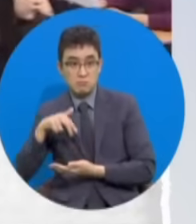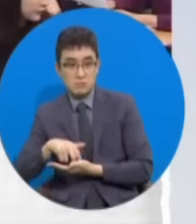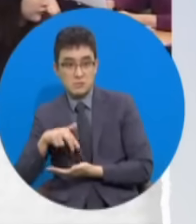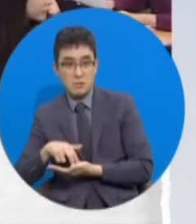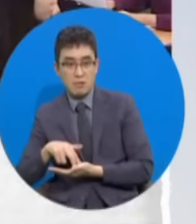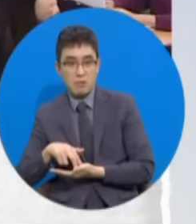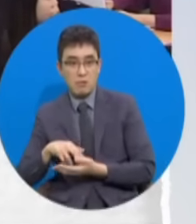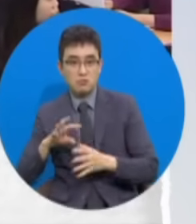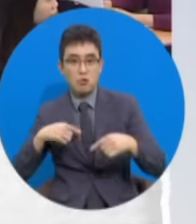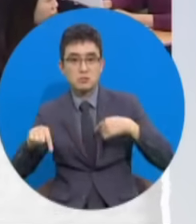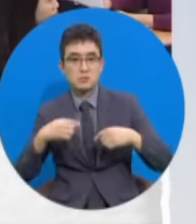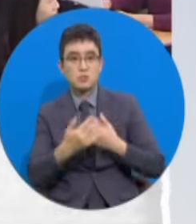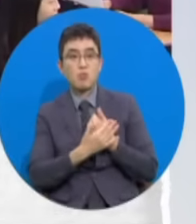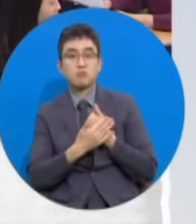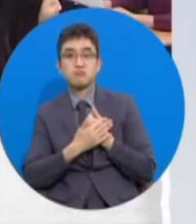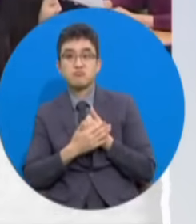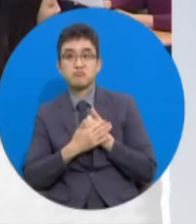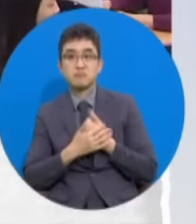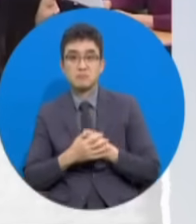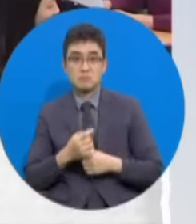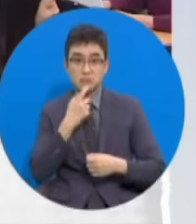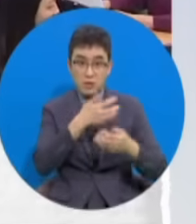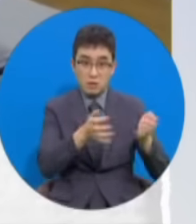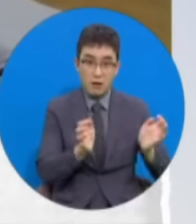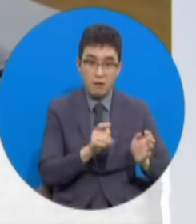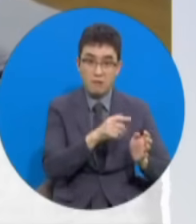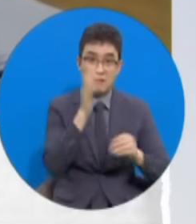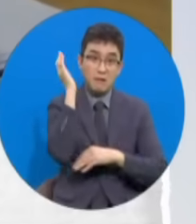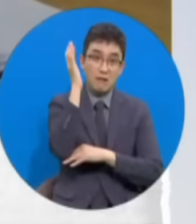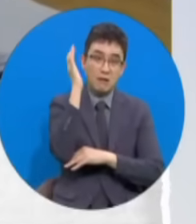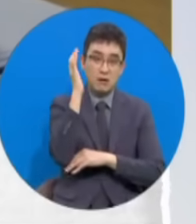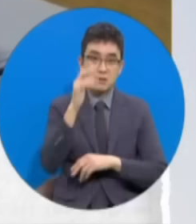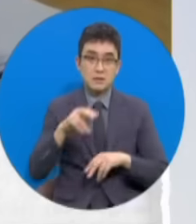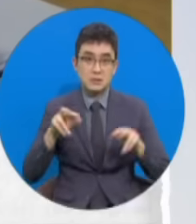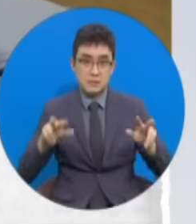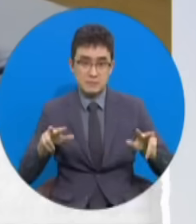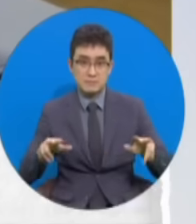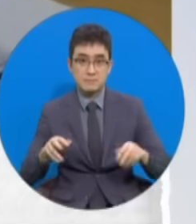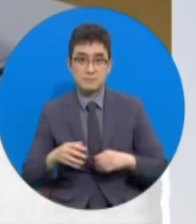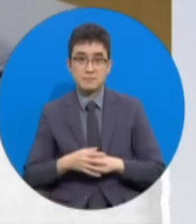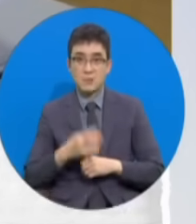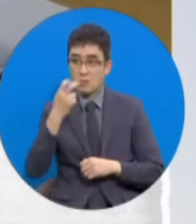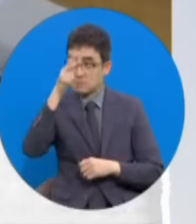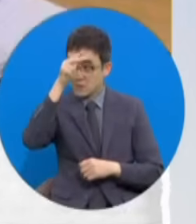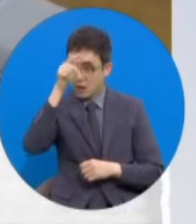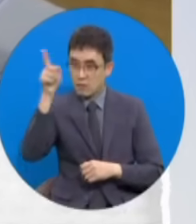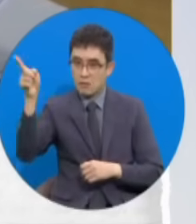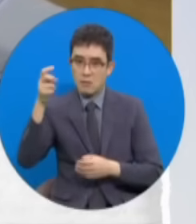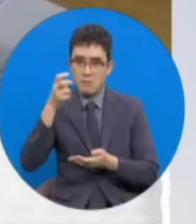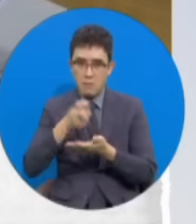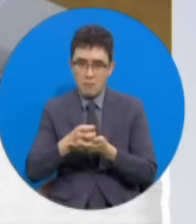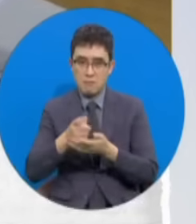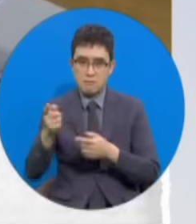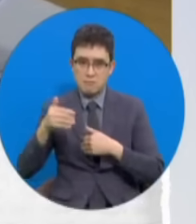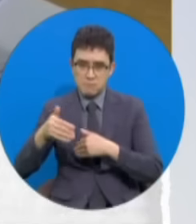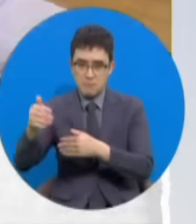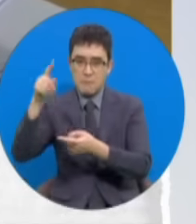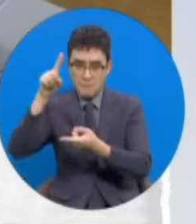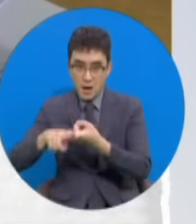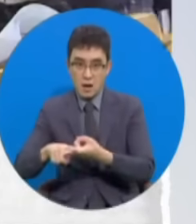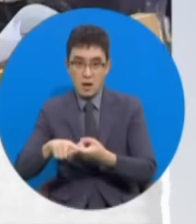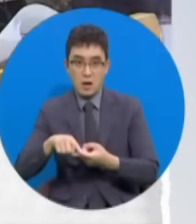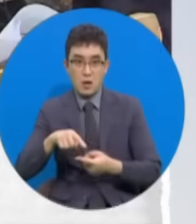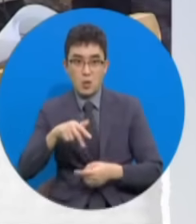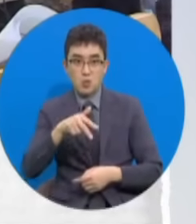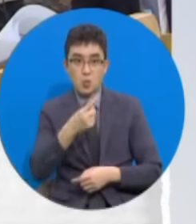도움이 될지도 모르겠습니다. 그러면 민주당이 말하고 있는 상황들처럼 지금 현재 검찰이 법리적인 상황에 맞춰서 조민 씨에